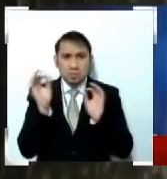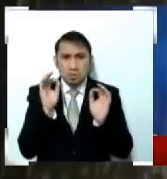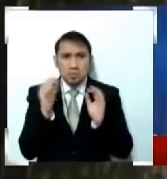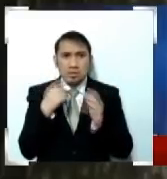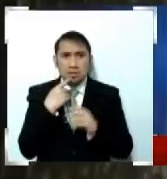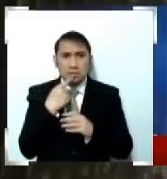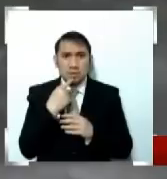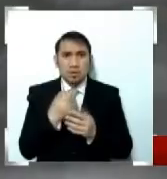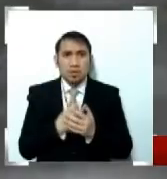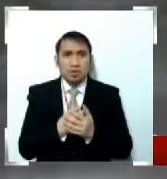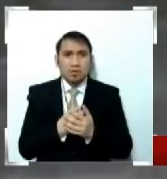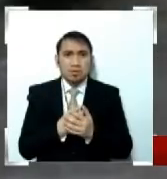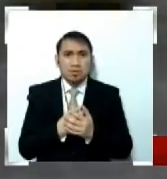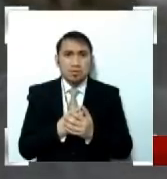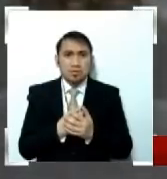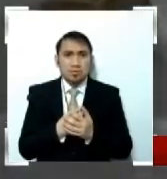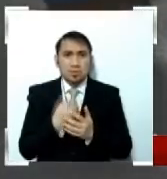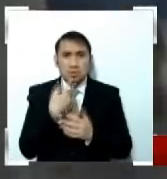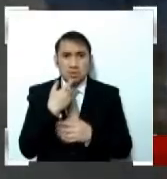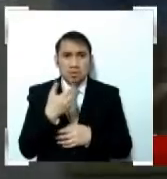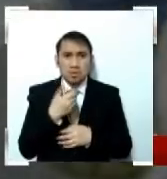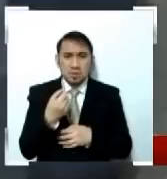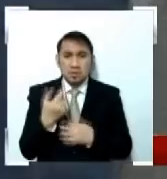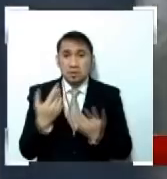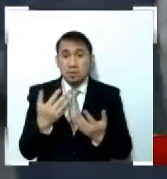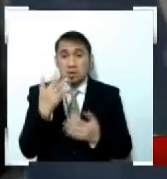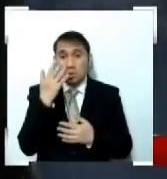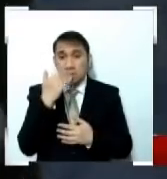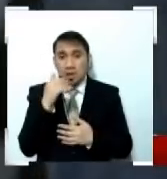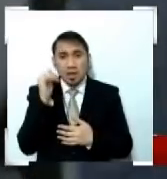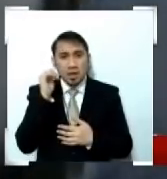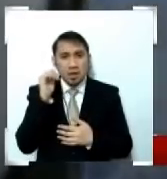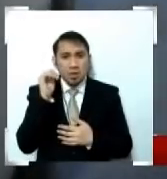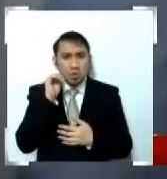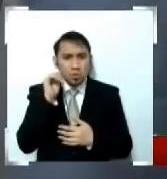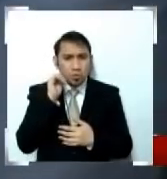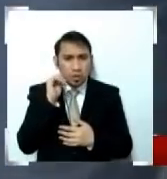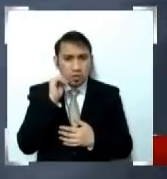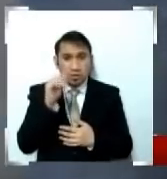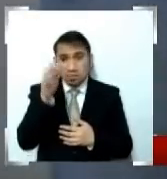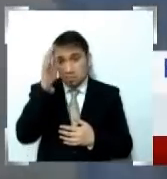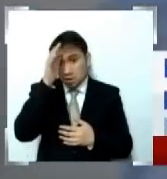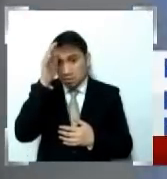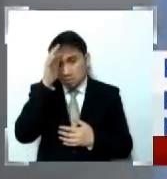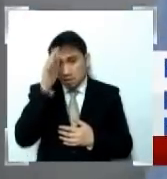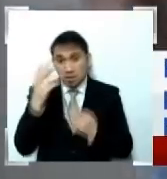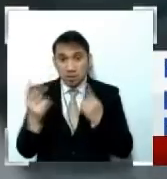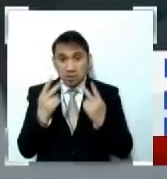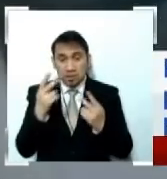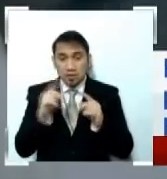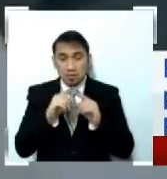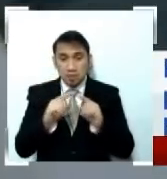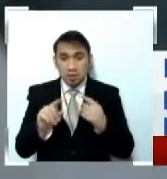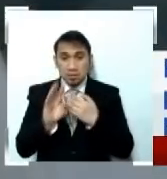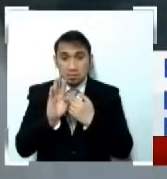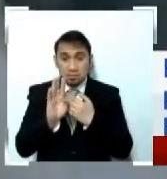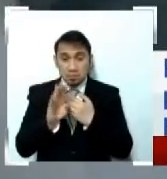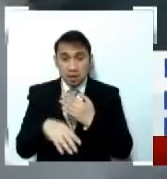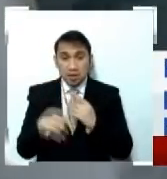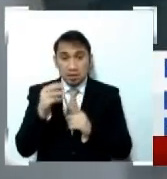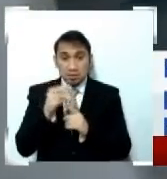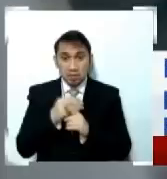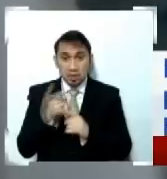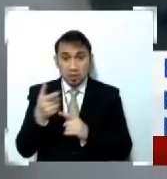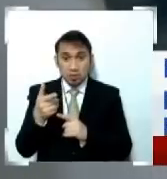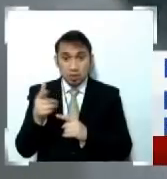Gumagod na anak ko. Araw-araw daw na dinalaw ng ama si Mateo. Pero pagbalik nito noong umaga ng May 21, hindi na niya inabutan